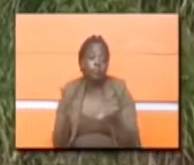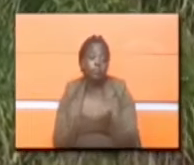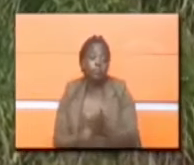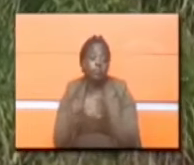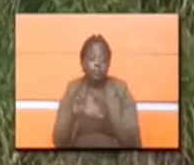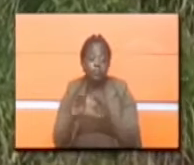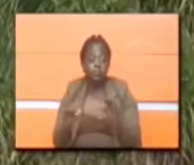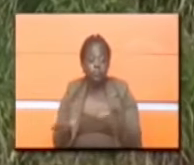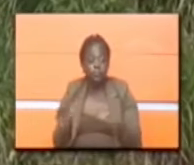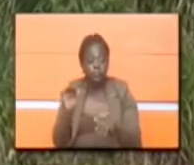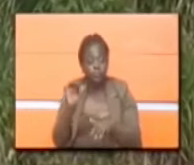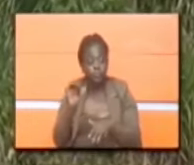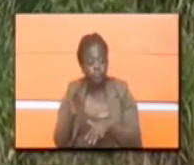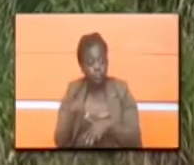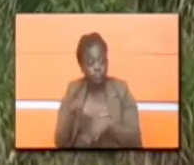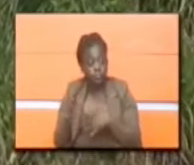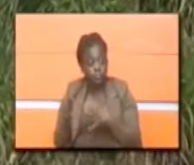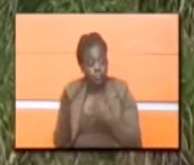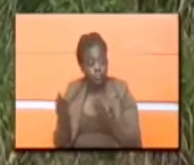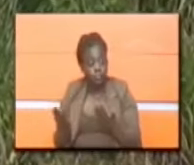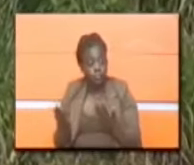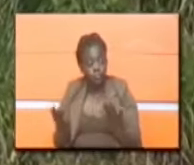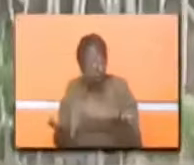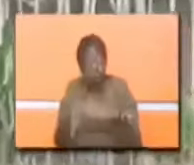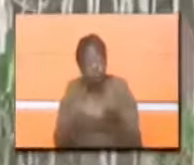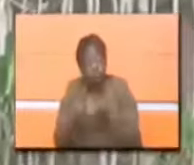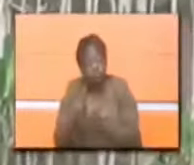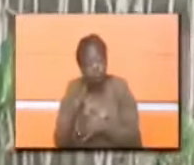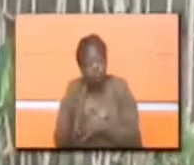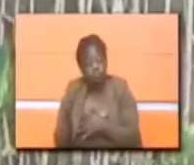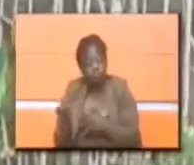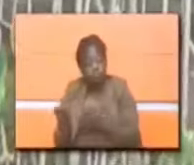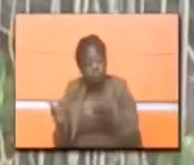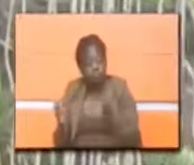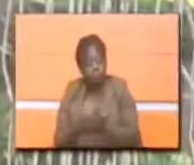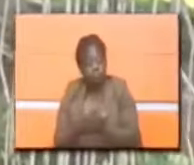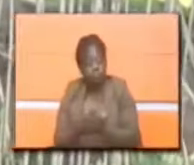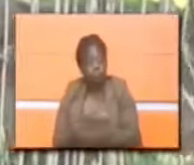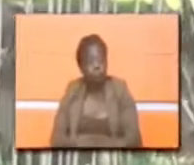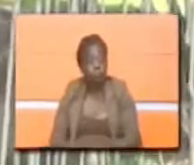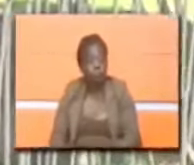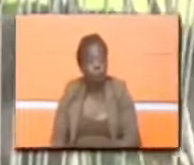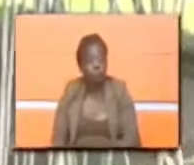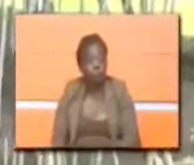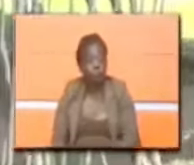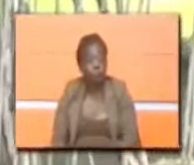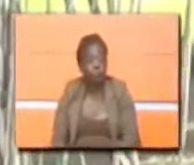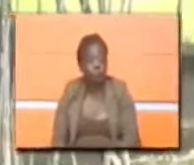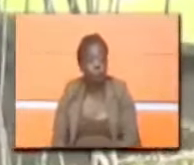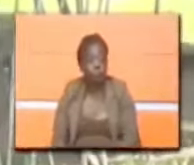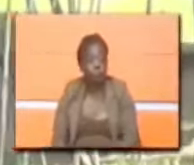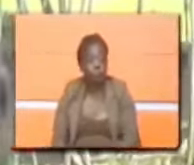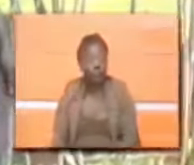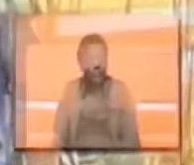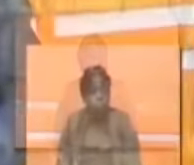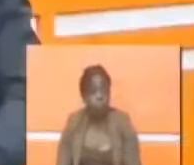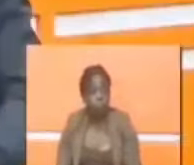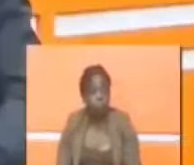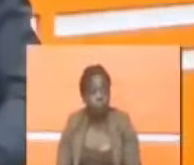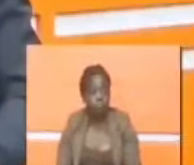ettaka lyabwe aba oba okusasulwa. Senfuma Josephine Senti yakusakidde gwino okulabukedde TV.